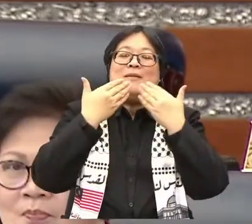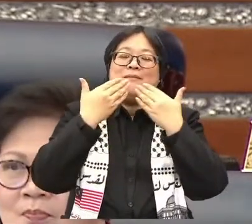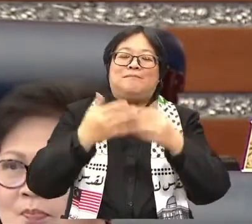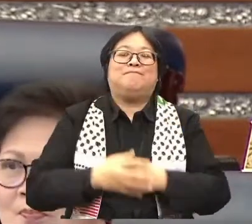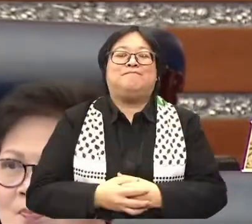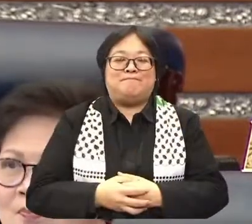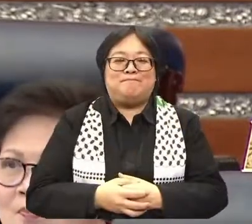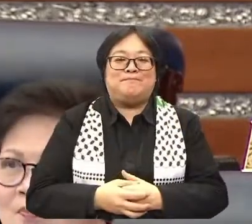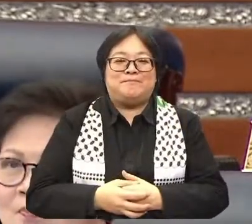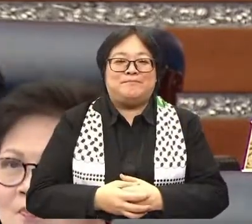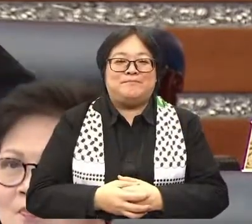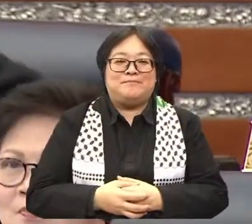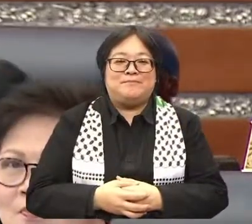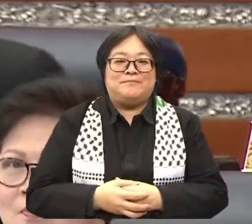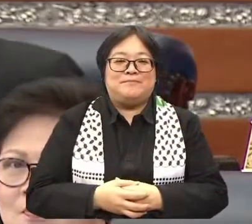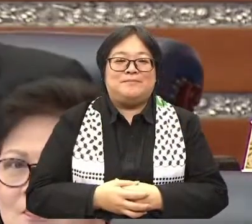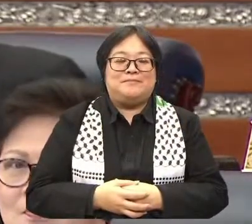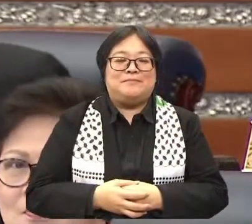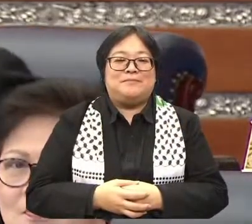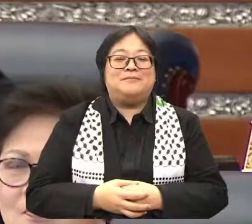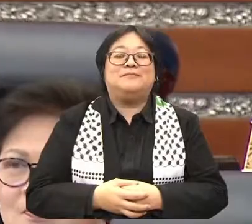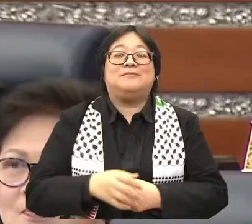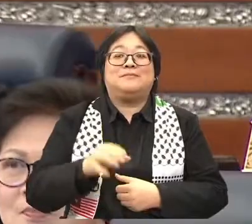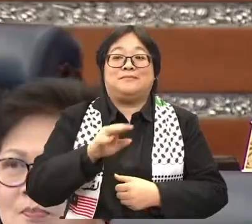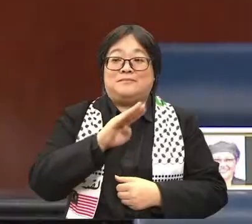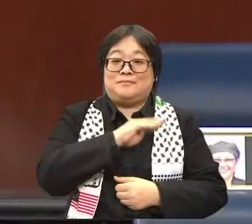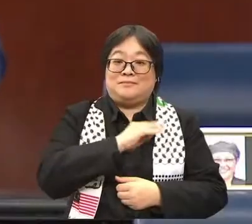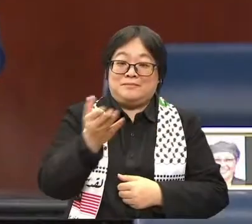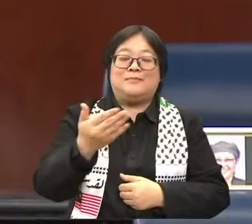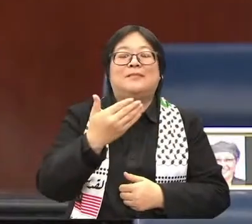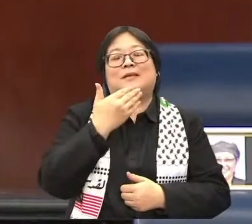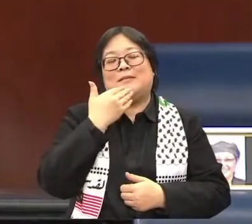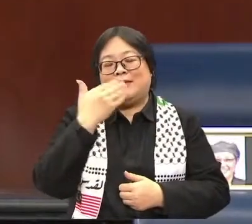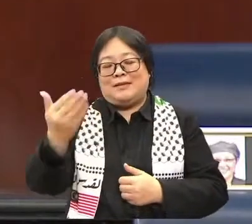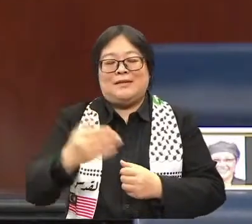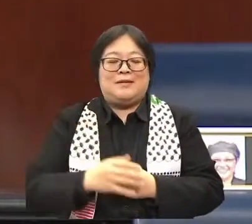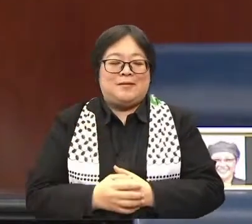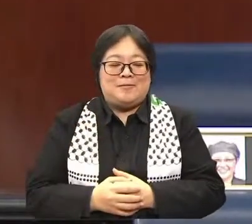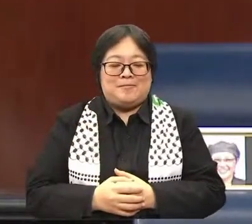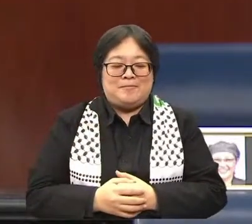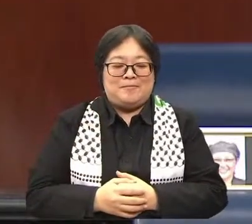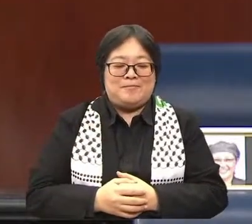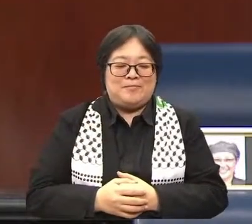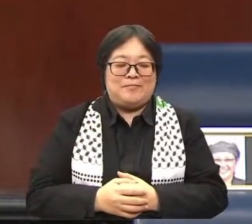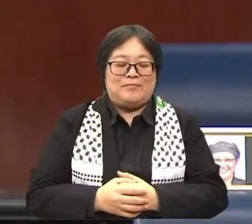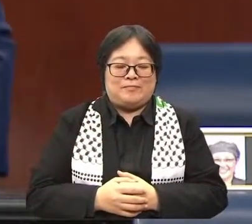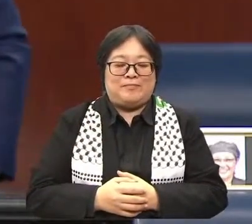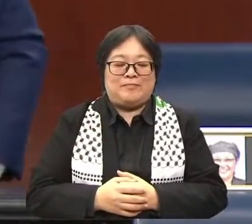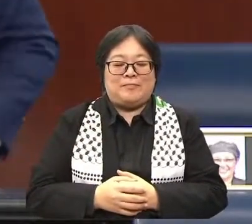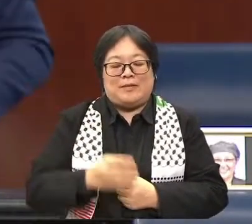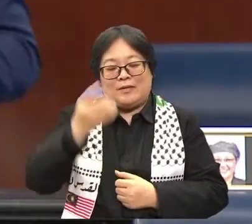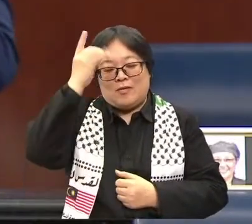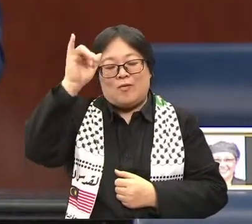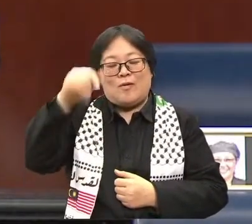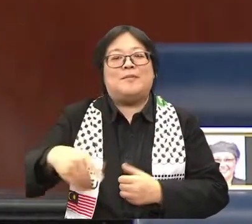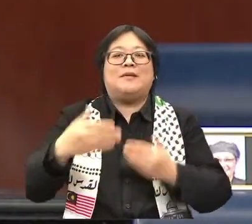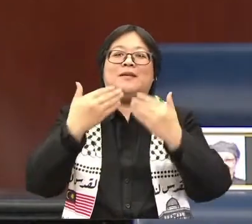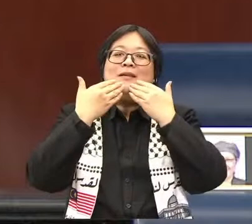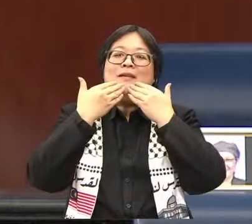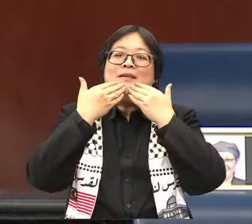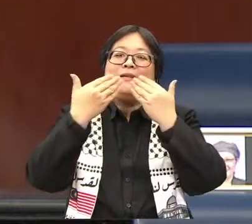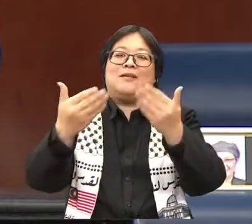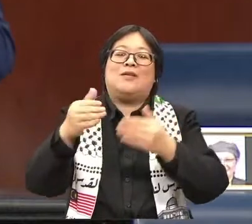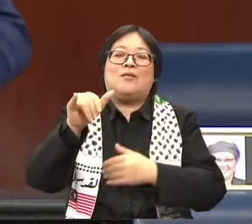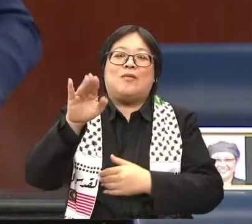saya ucapkan yang berhormat menteri dat yang di-pertua Terima kasih